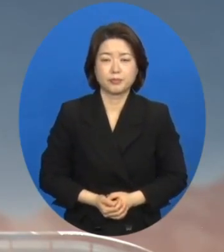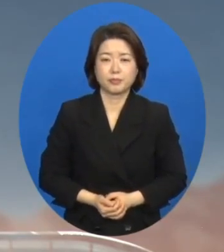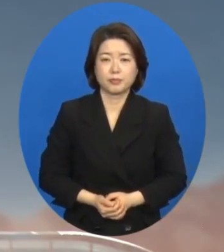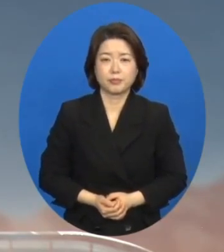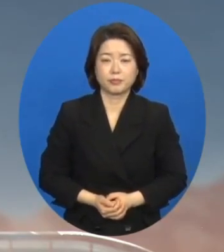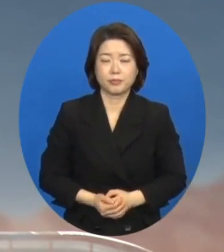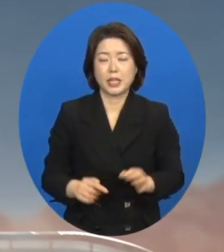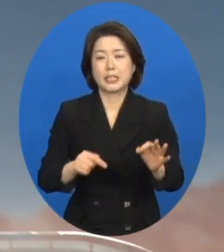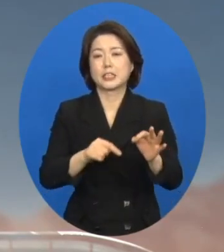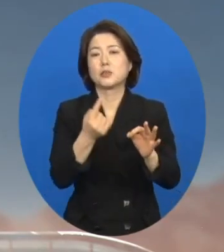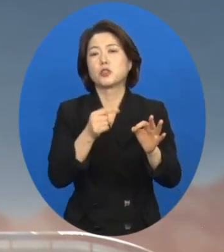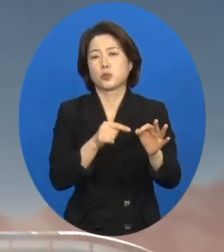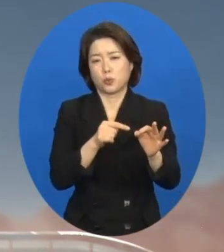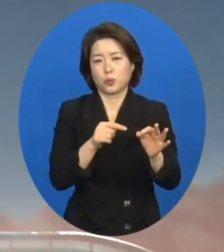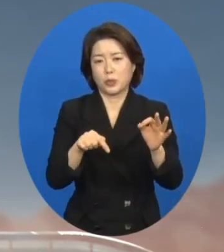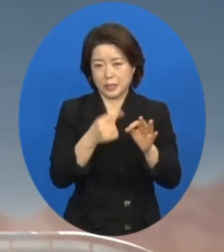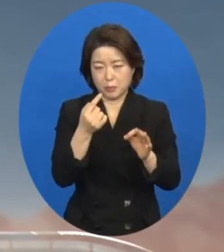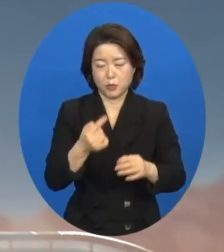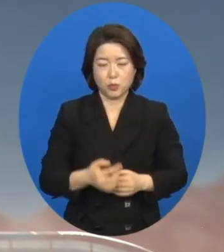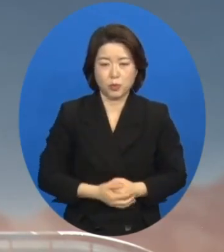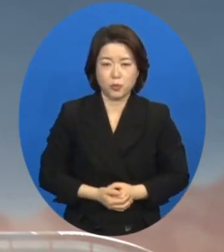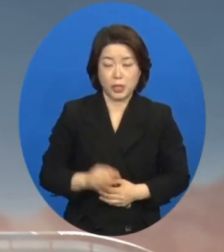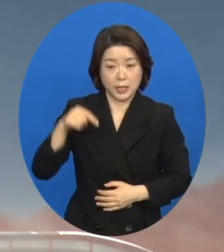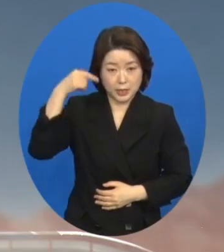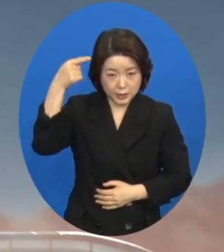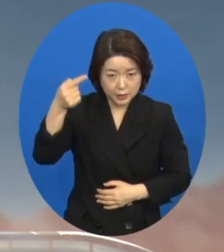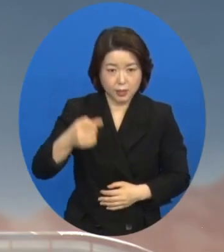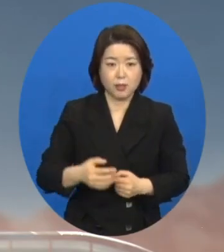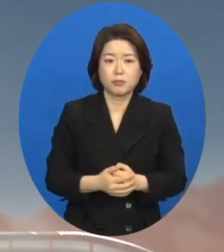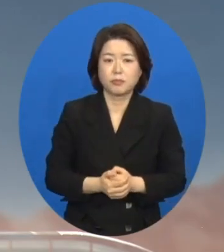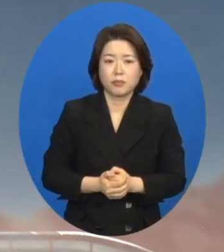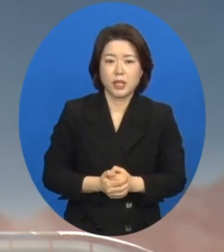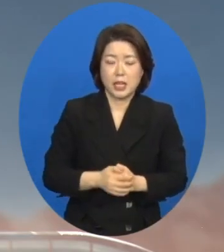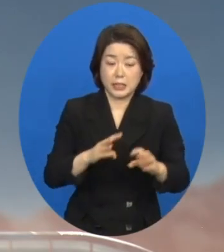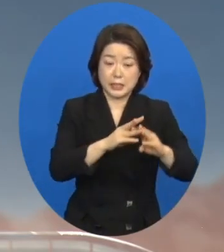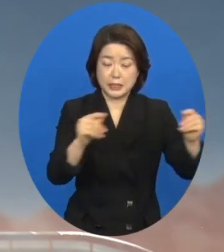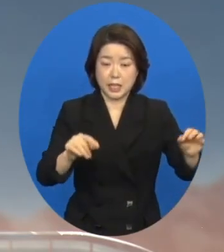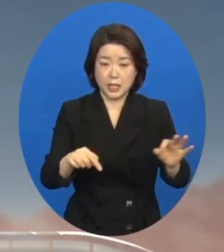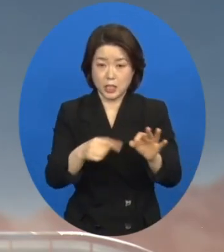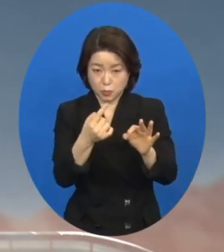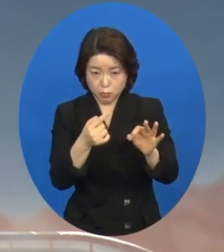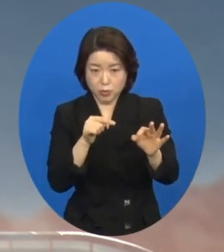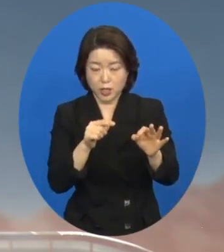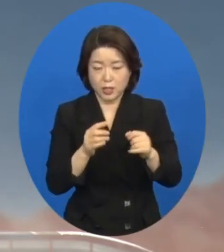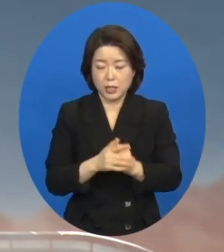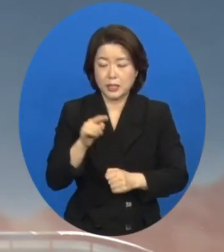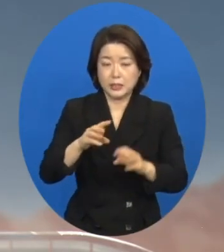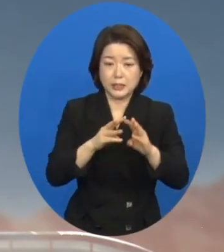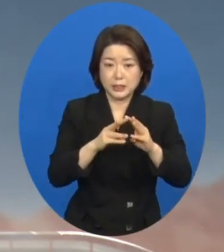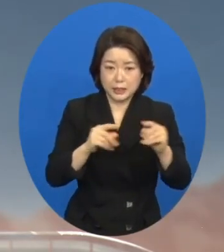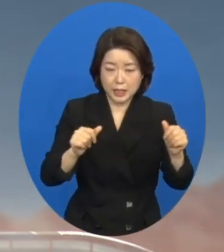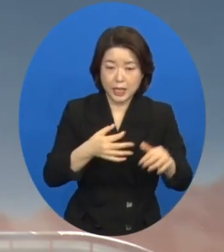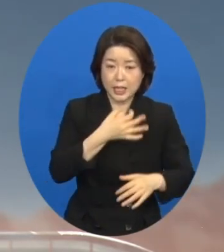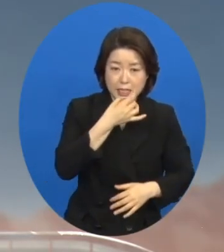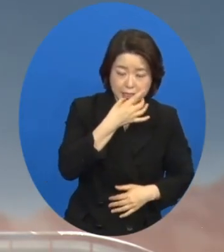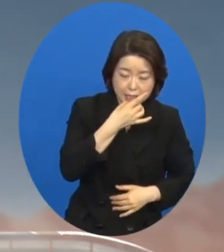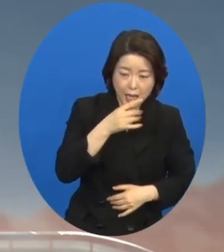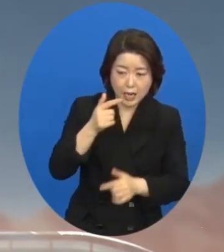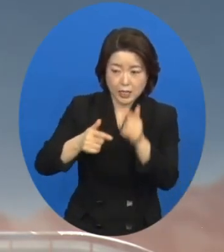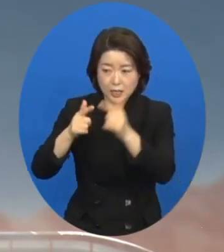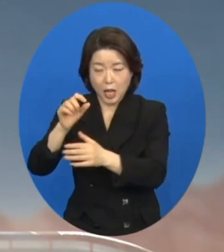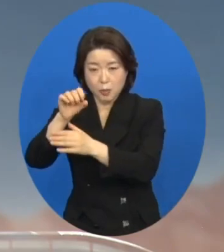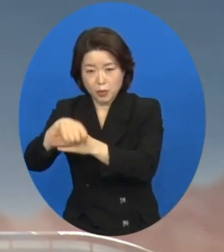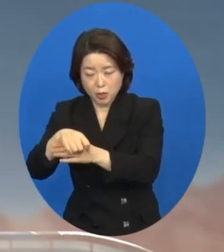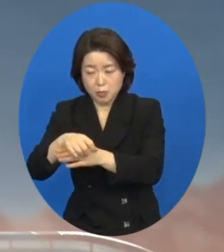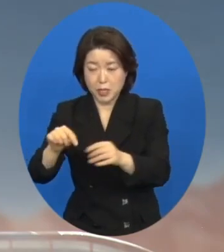10의 1조입니다. 그 다음에 30절입니다. 그 땅의 10분의 1, 또 그 땅의 곡식이나 나무의 열매는